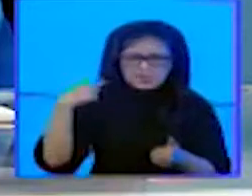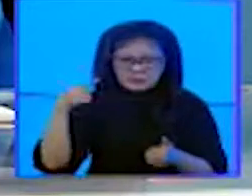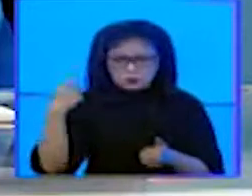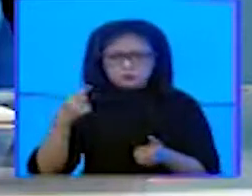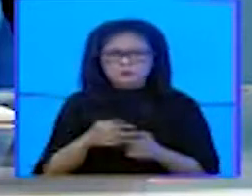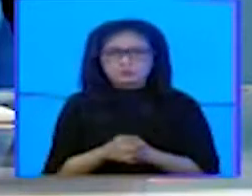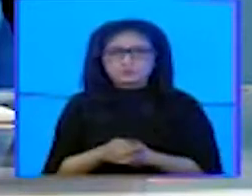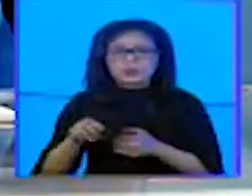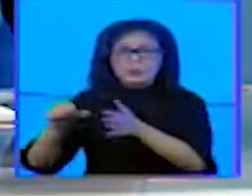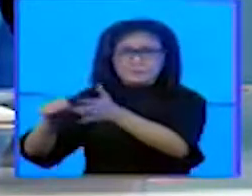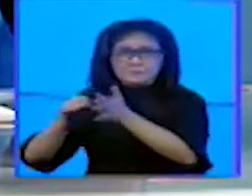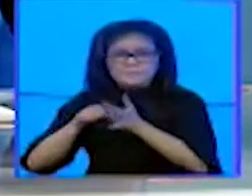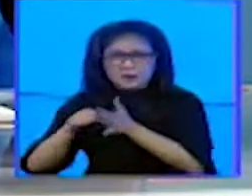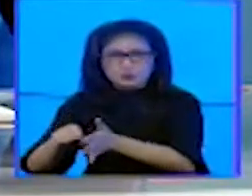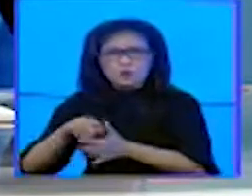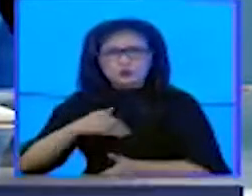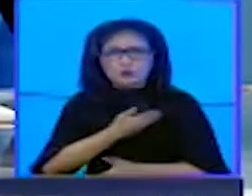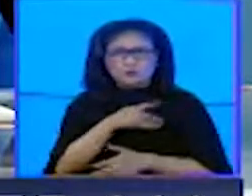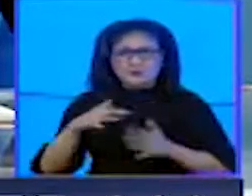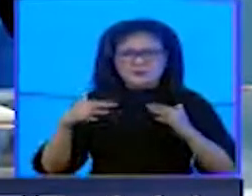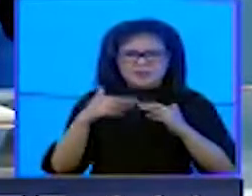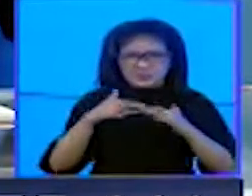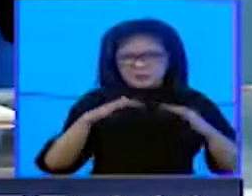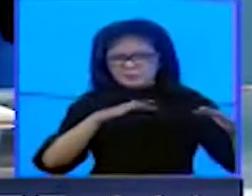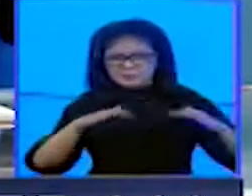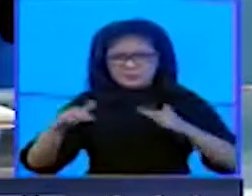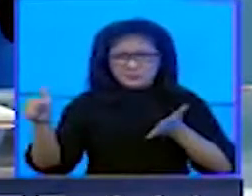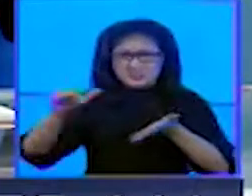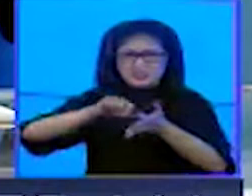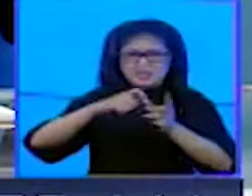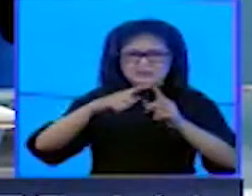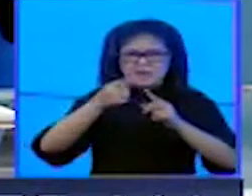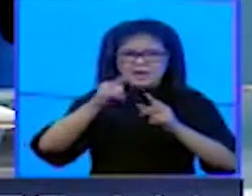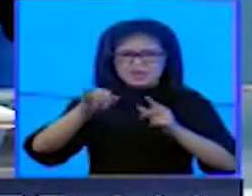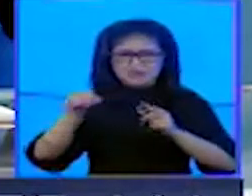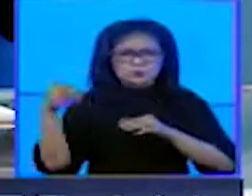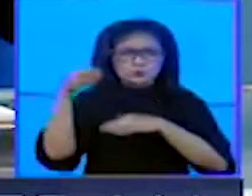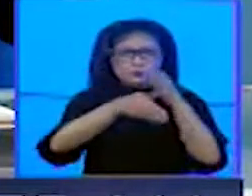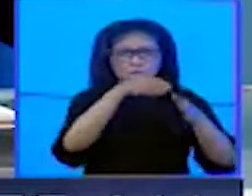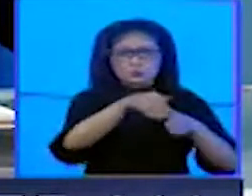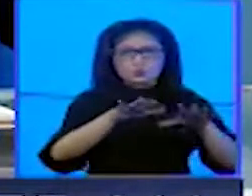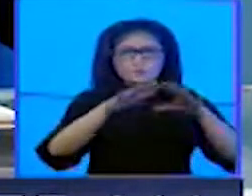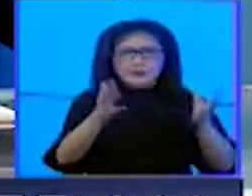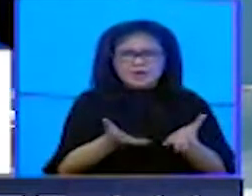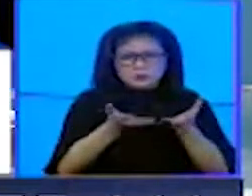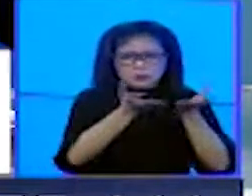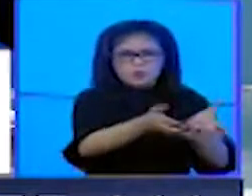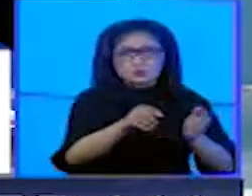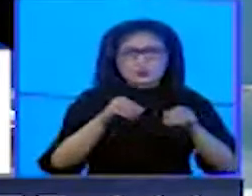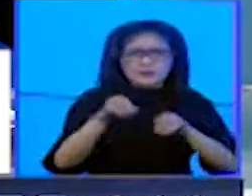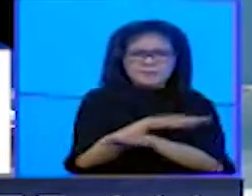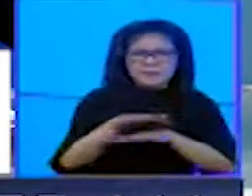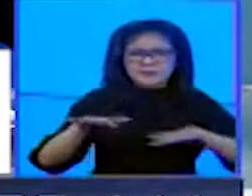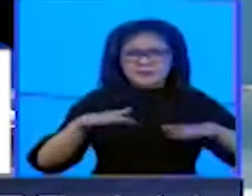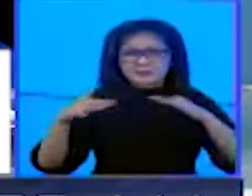Bantuan korban Tanah Bergerak Tegal Sari berdatangan dan sebanyak 250 paket sembako diserahkan kepada warga terdampak bencana Tanah